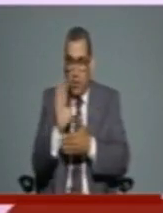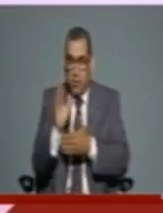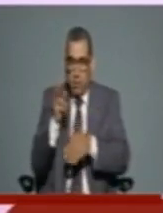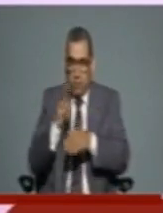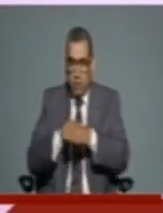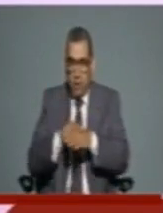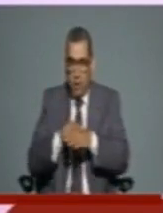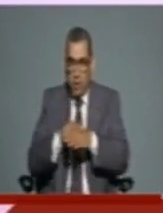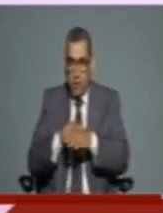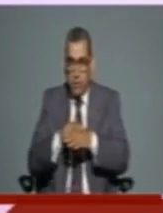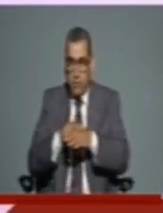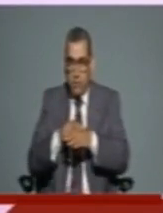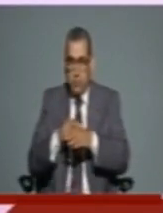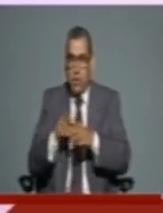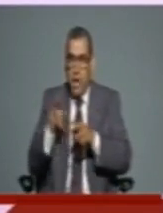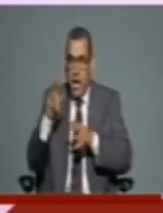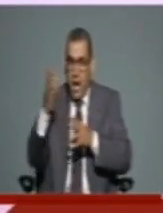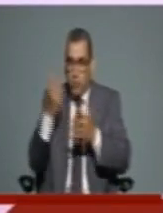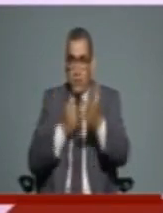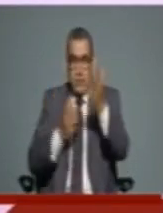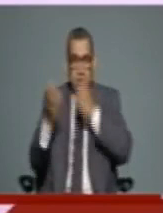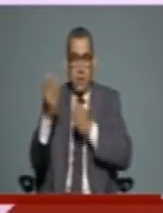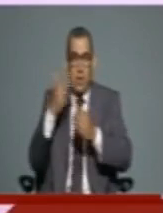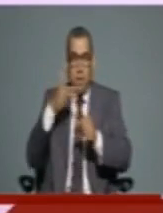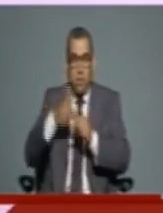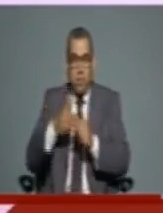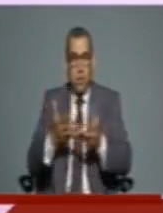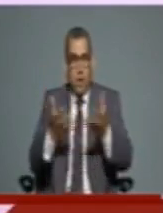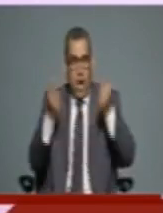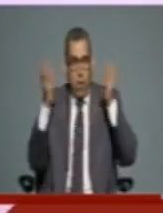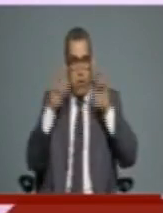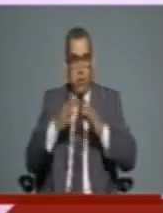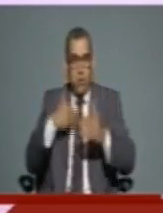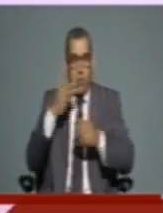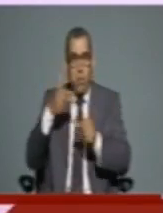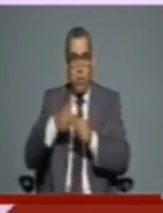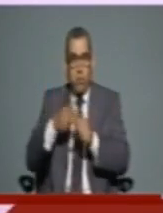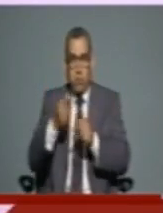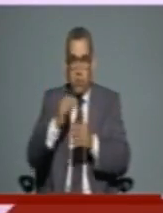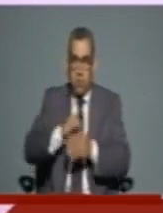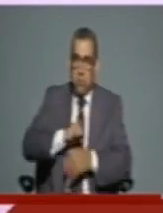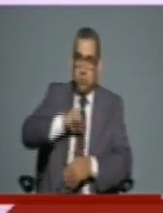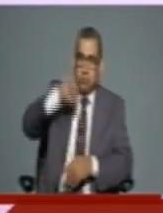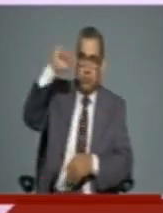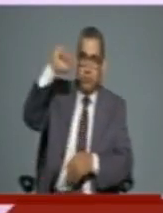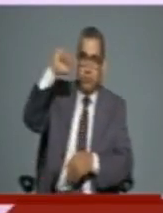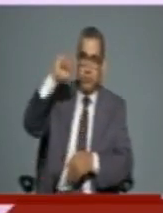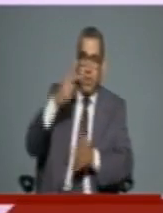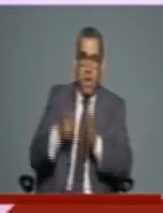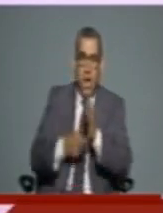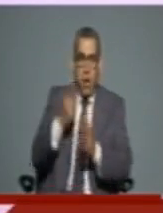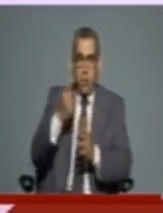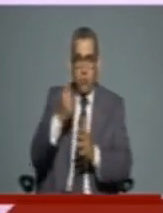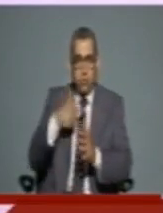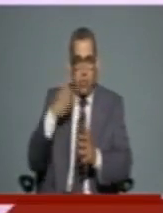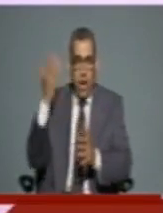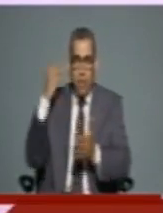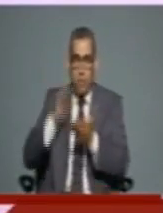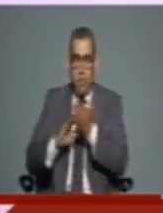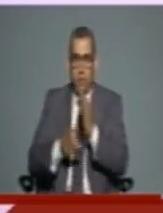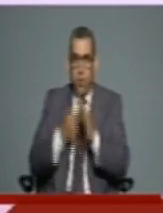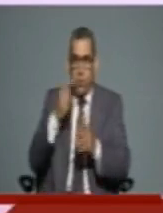زاد الطلب على المحروقات، ووصل البترول لأرقام لم يكن لها سابقة حتى